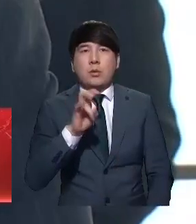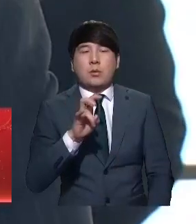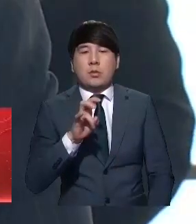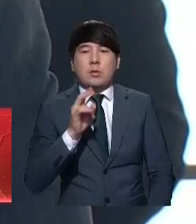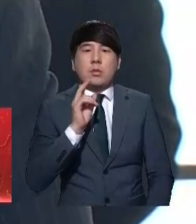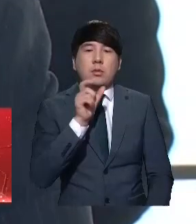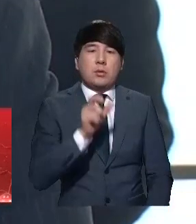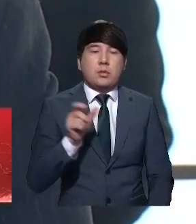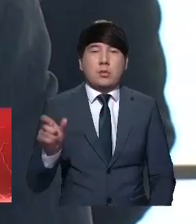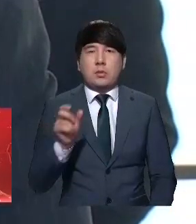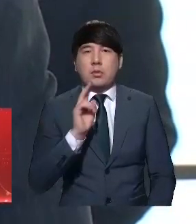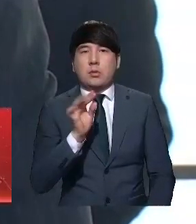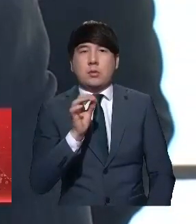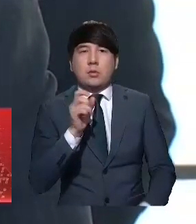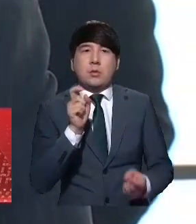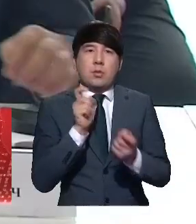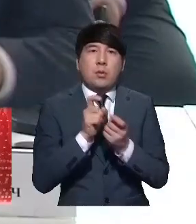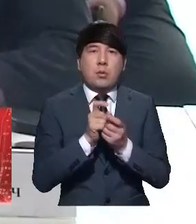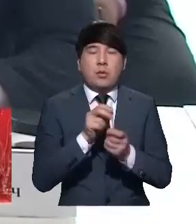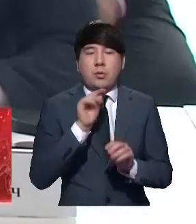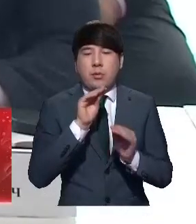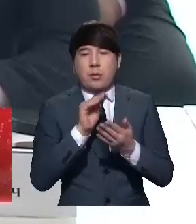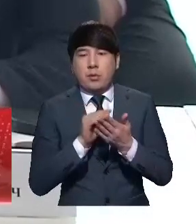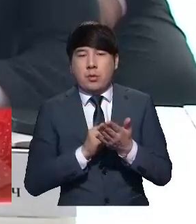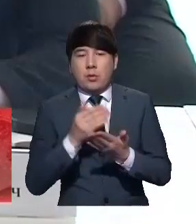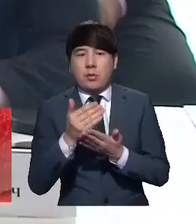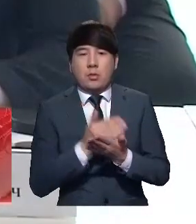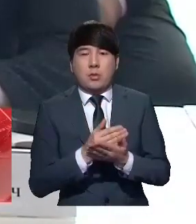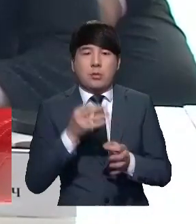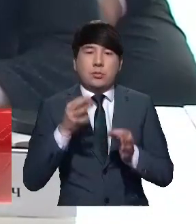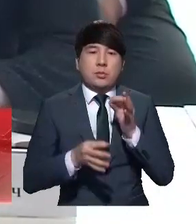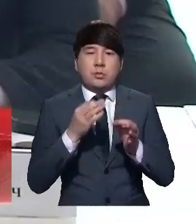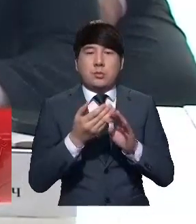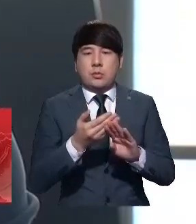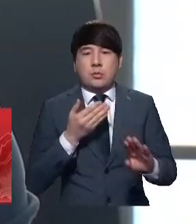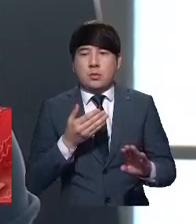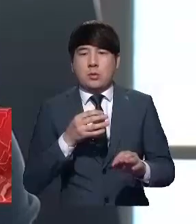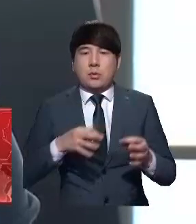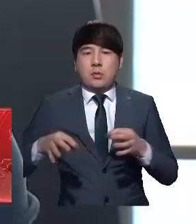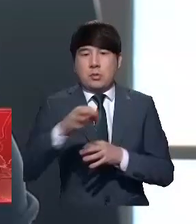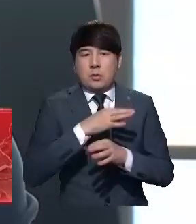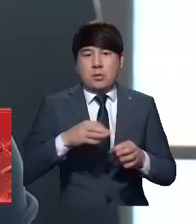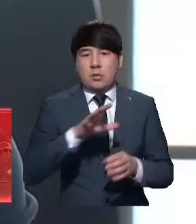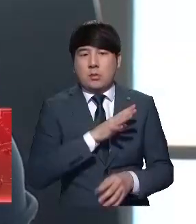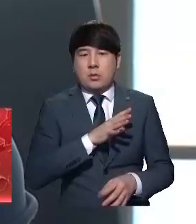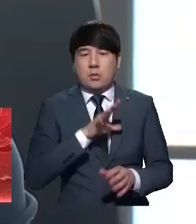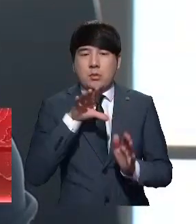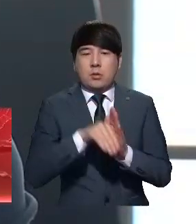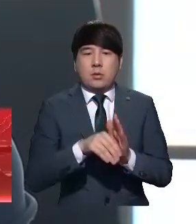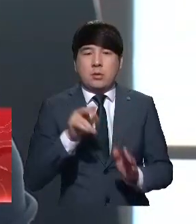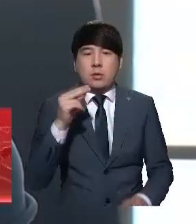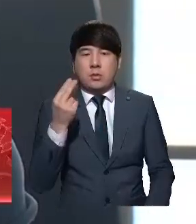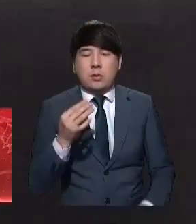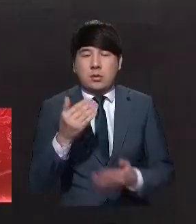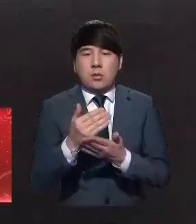который будет регулировать споры между СМИ и читателями и не доводить их до суда. Идею предложили на круглом столе. По словам президента Международного фонда по